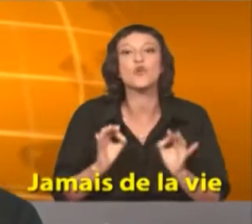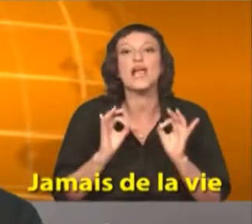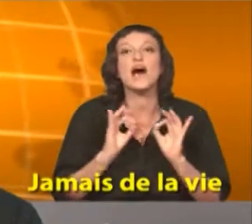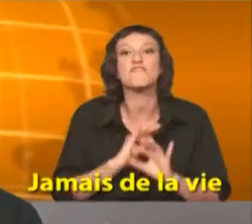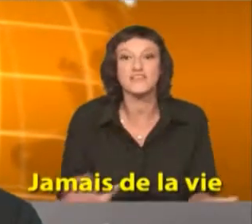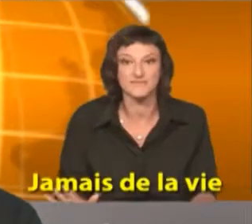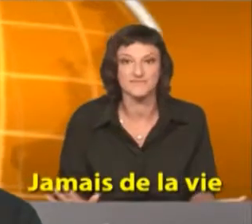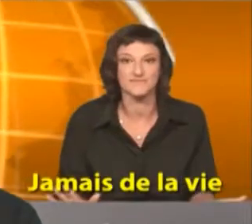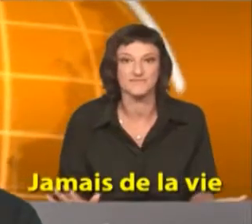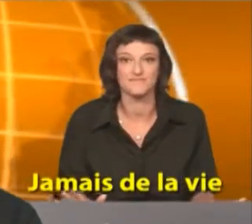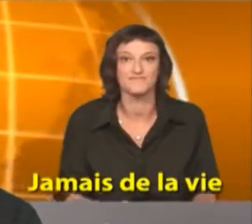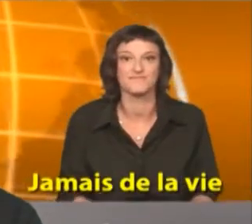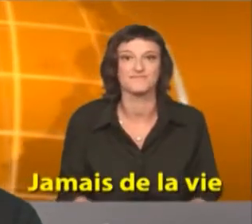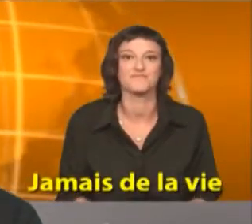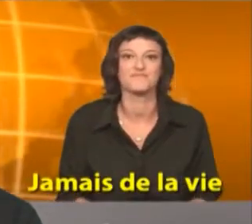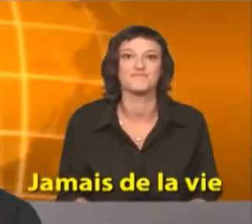de la vie.